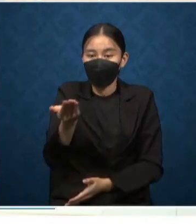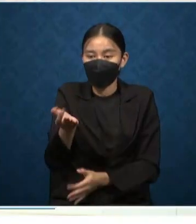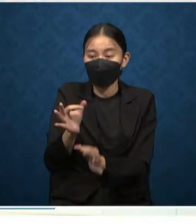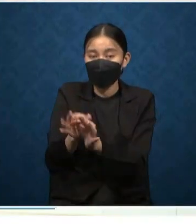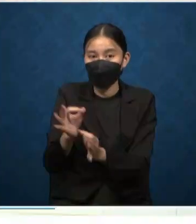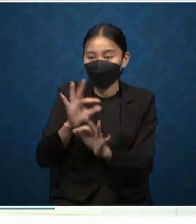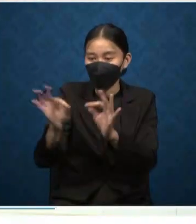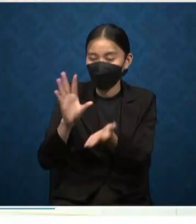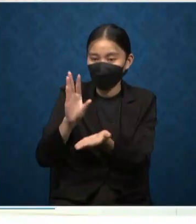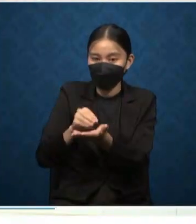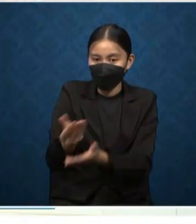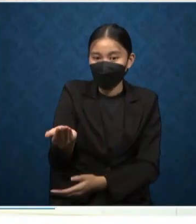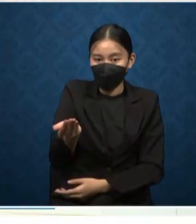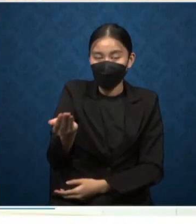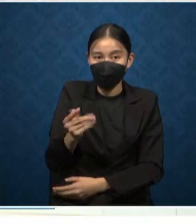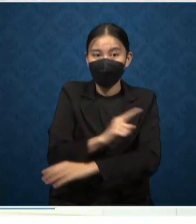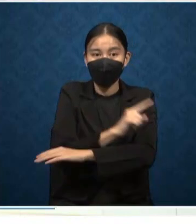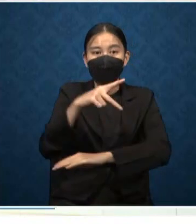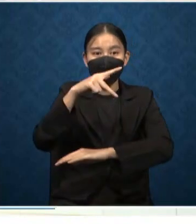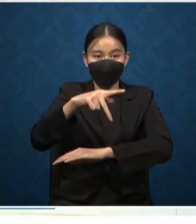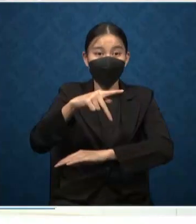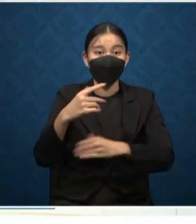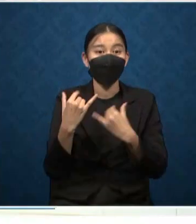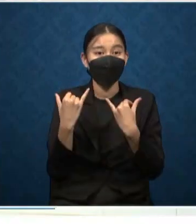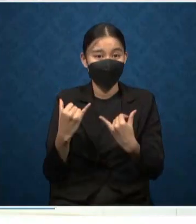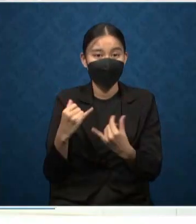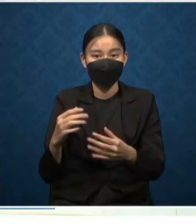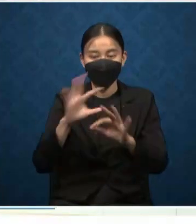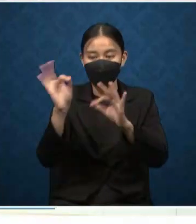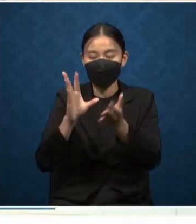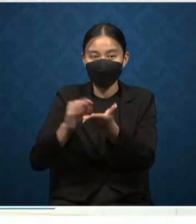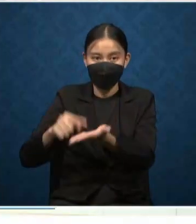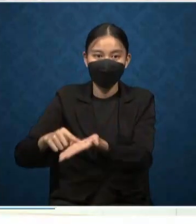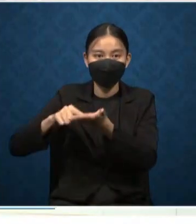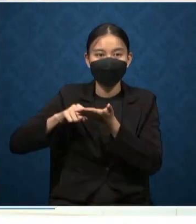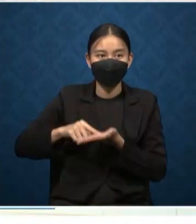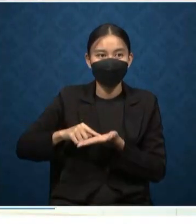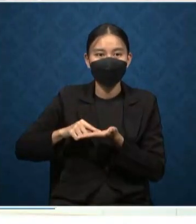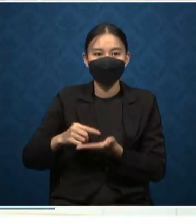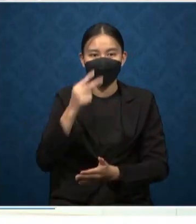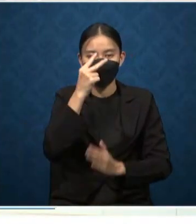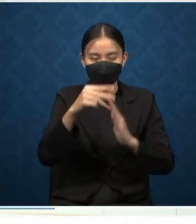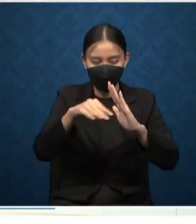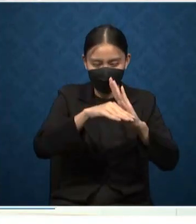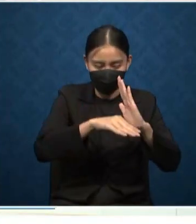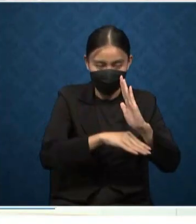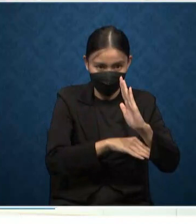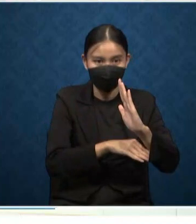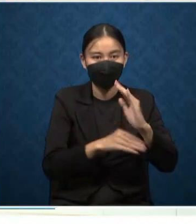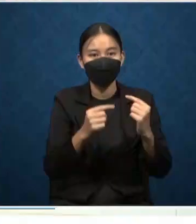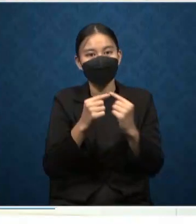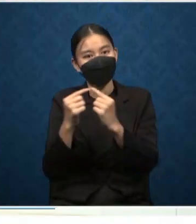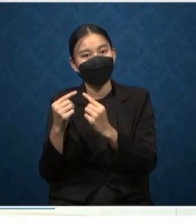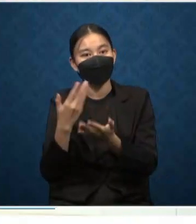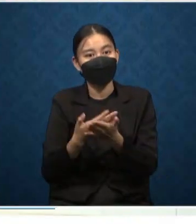่งภายใวนพุษยนี้ธนาคารก็จะส่งขอมูใหกประประงอ เราต้องไปไ่เส้นเงินต่อไปว่าที่